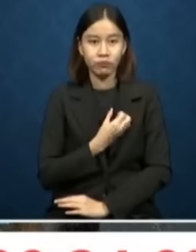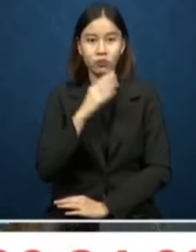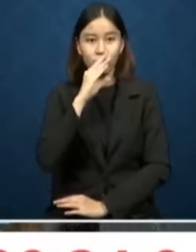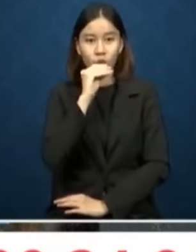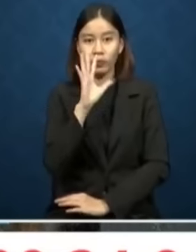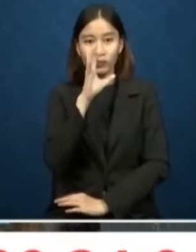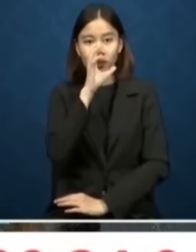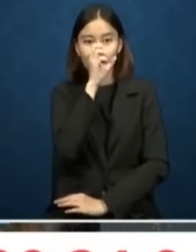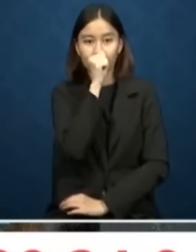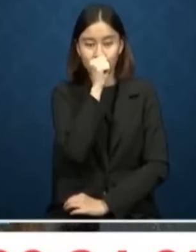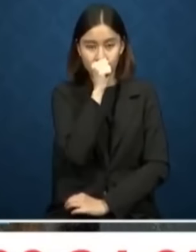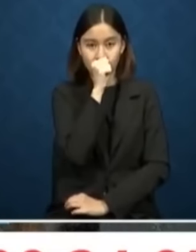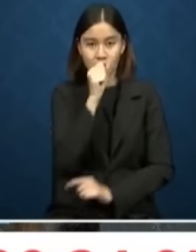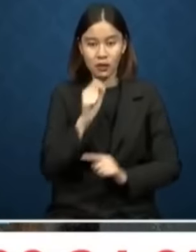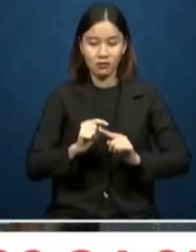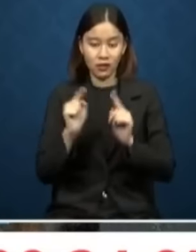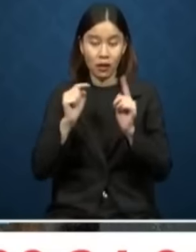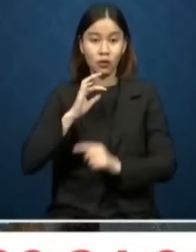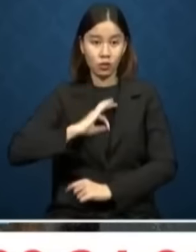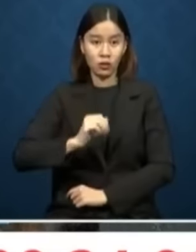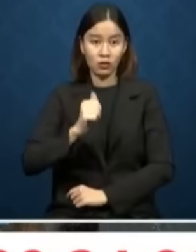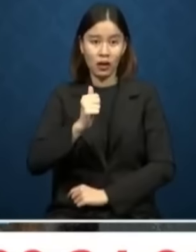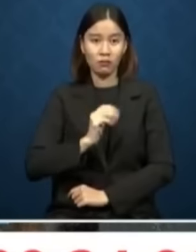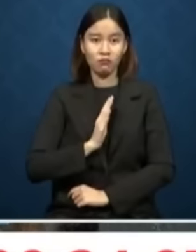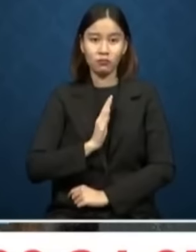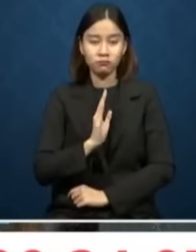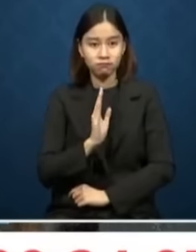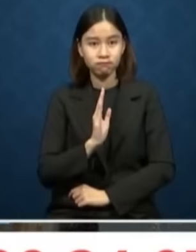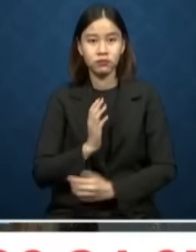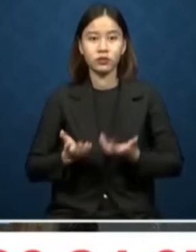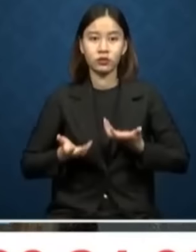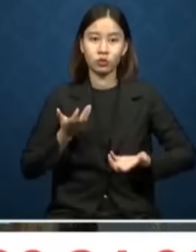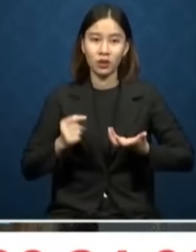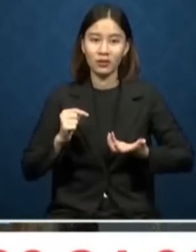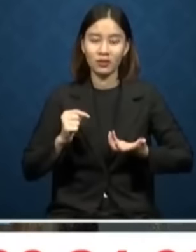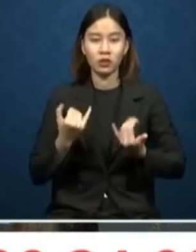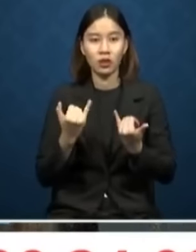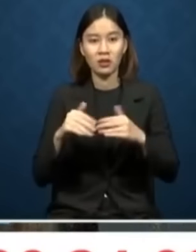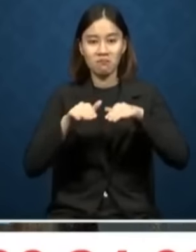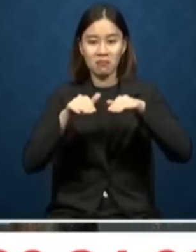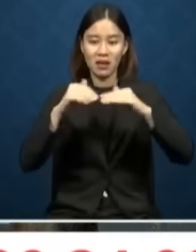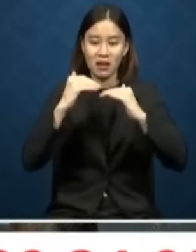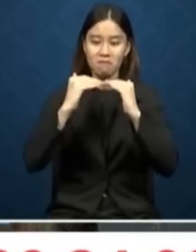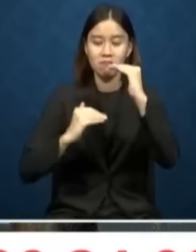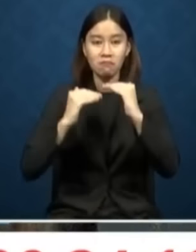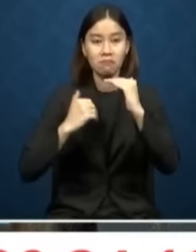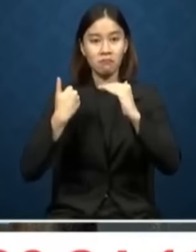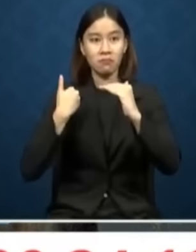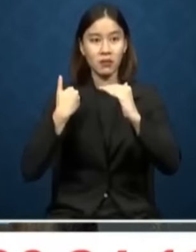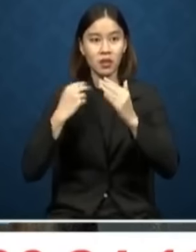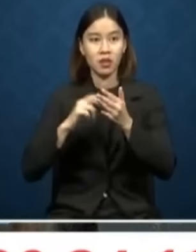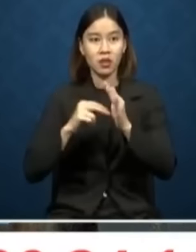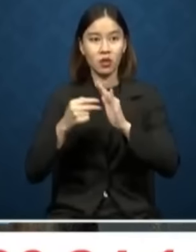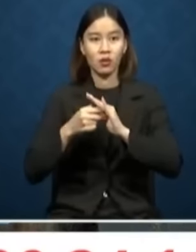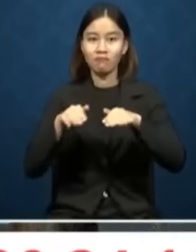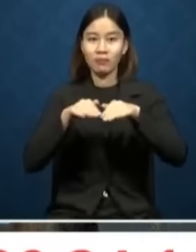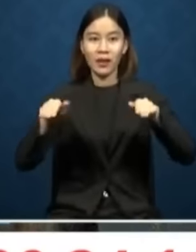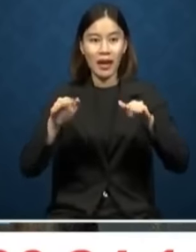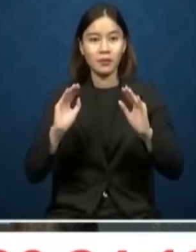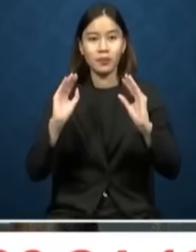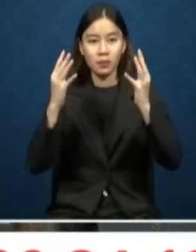นะครับแต่เขารู้เลยว่าความยุติธรรมนี้มันสองมาตรฐานหลายคนเรียกว่าไร้มาตรฐ